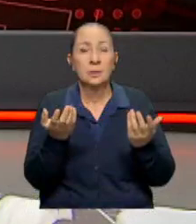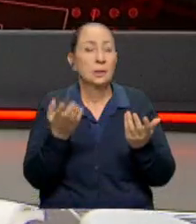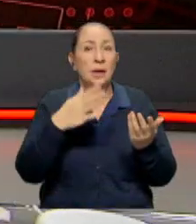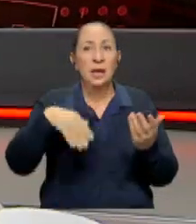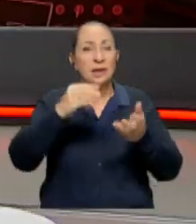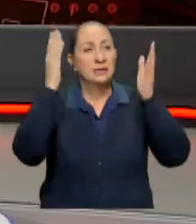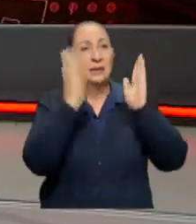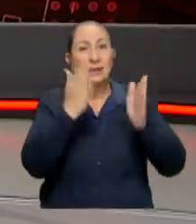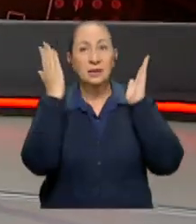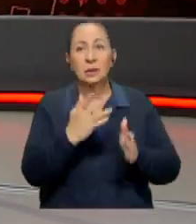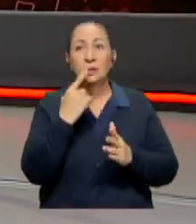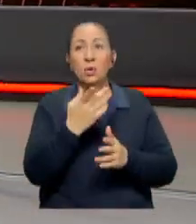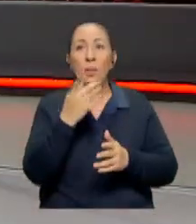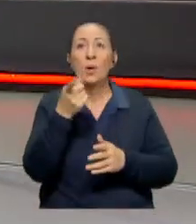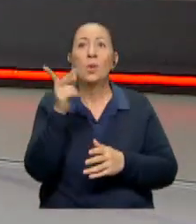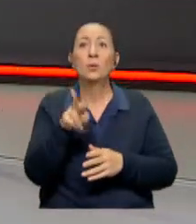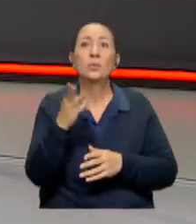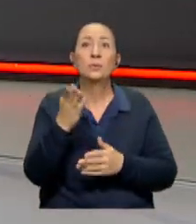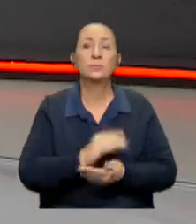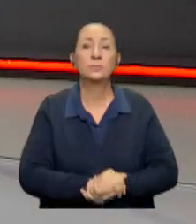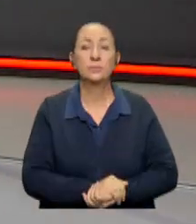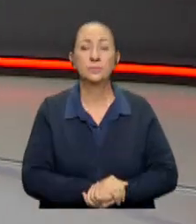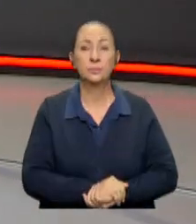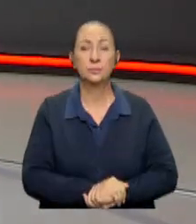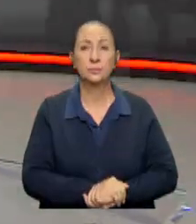Herkes lanetliyor şimdi ama o artık hayatta değil.